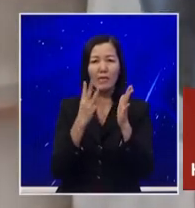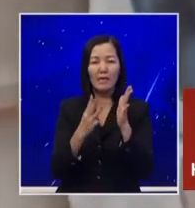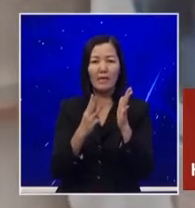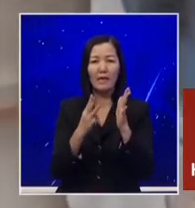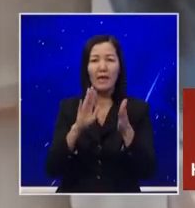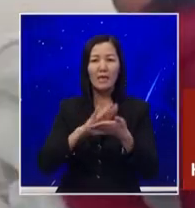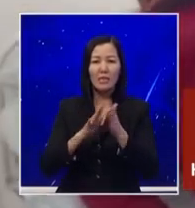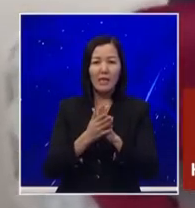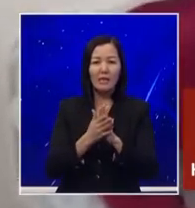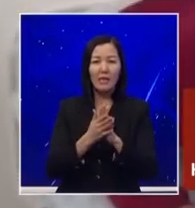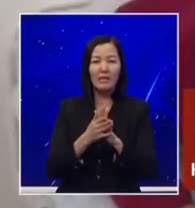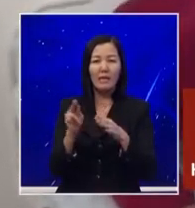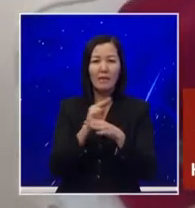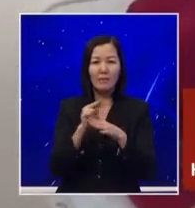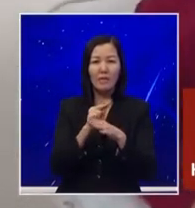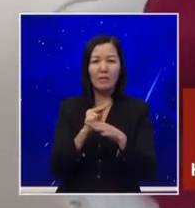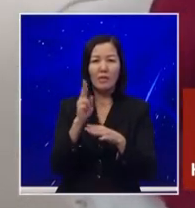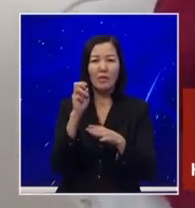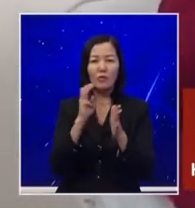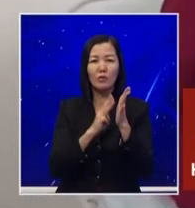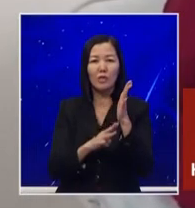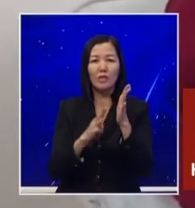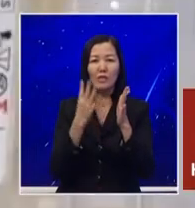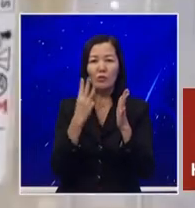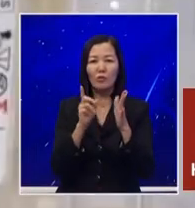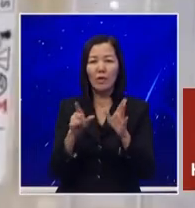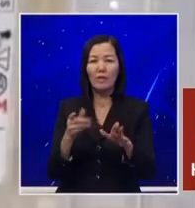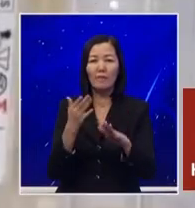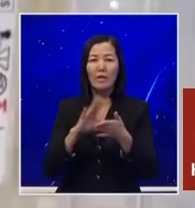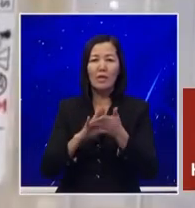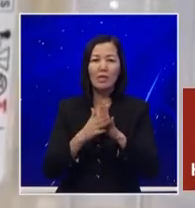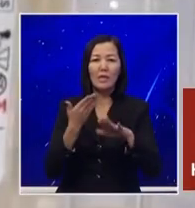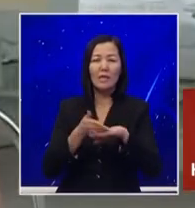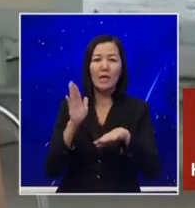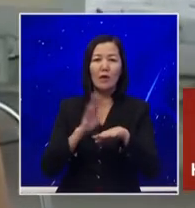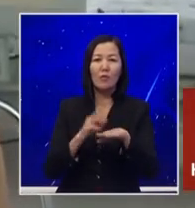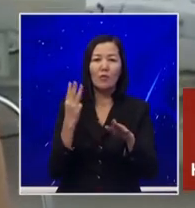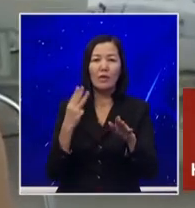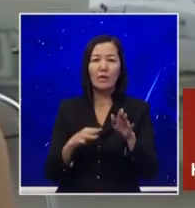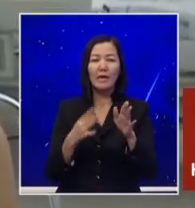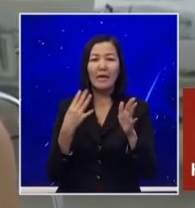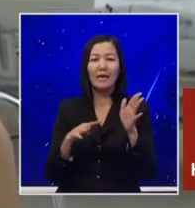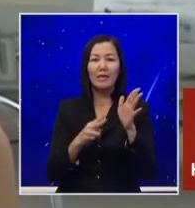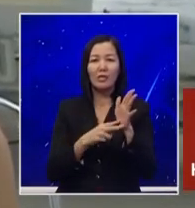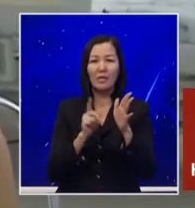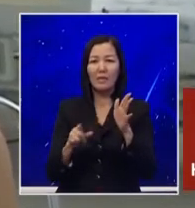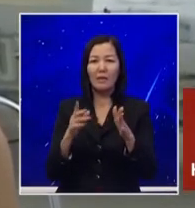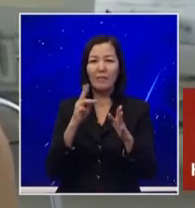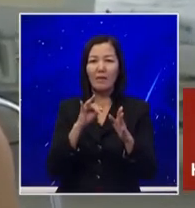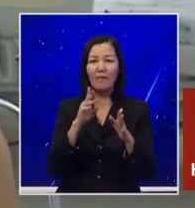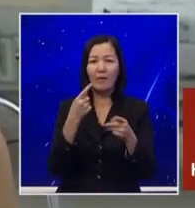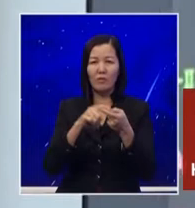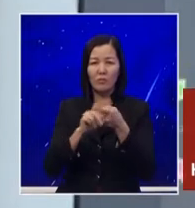амбулаторлық жағдайда. Қатарында 283 адамның жағдайы ауыр, 47 науқас өкпені жасанды желдету аппаратына қосылған.